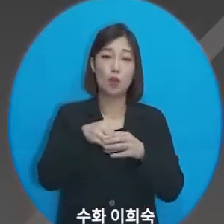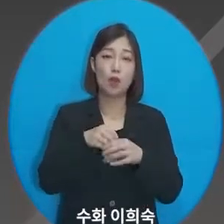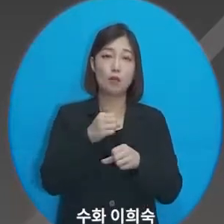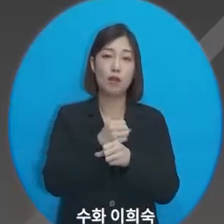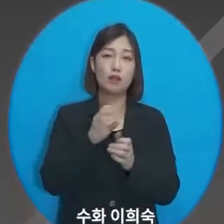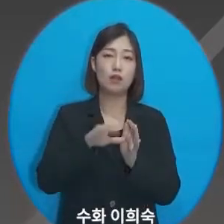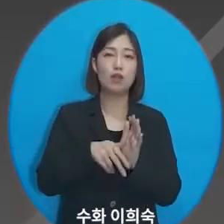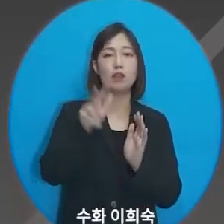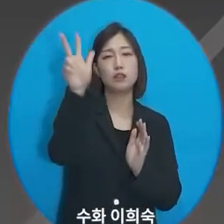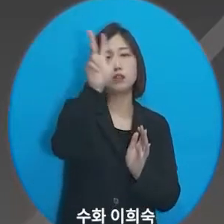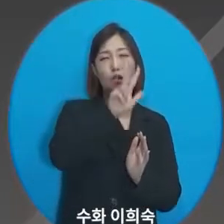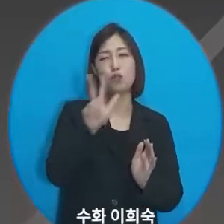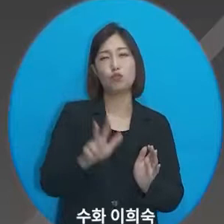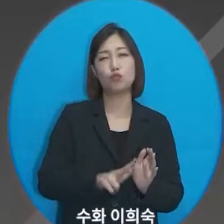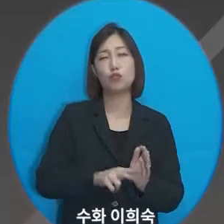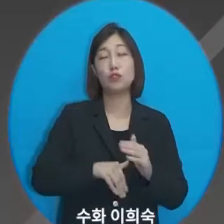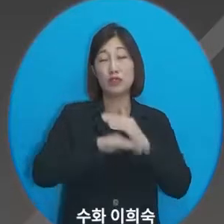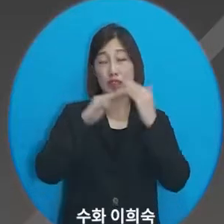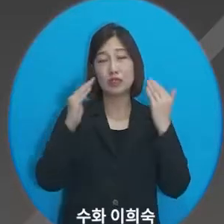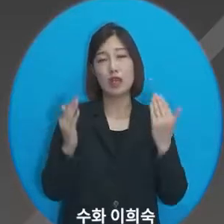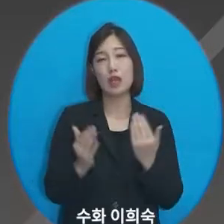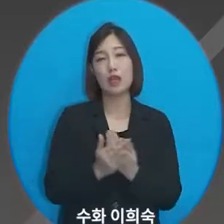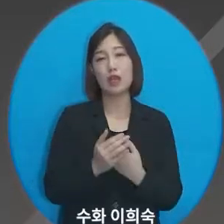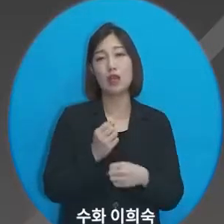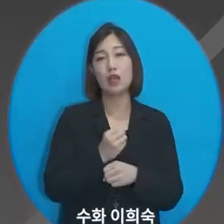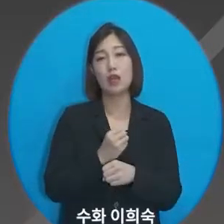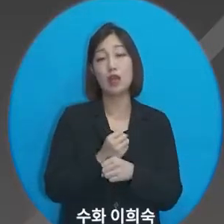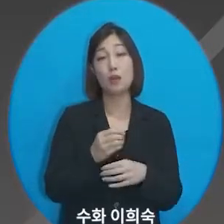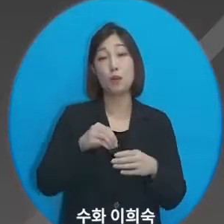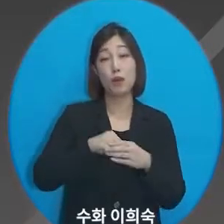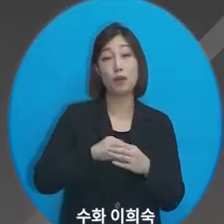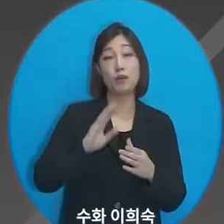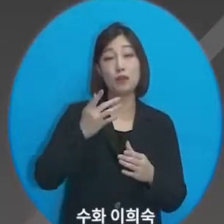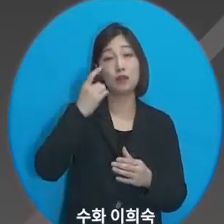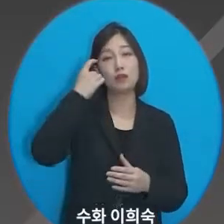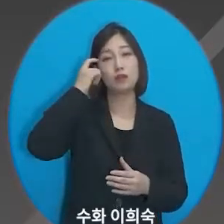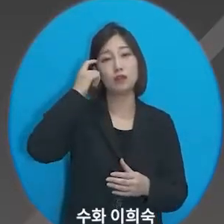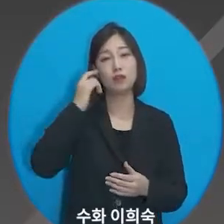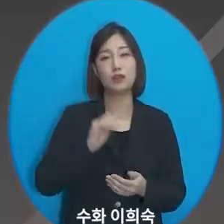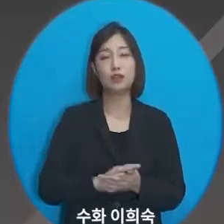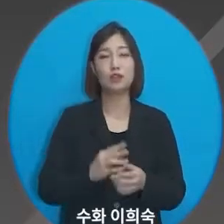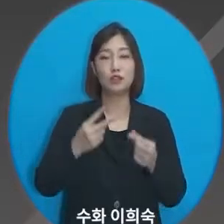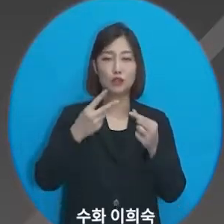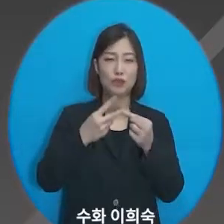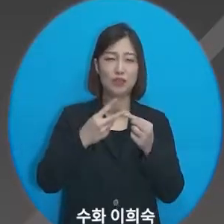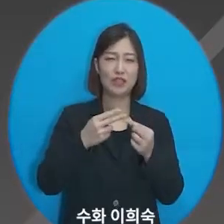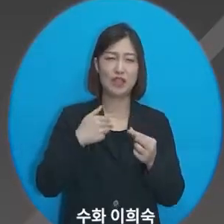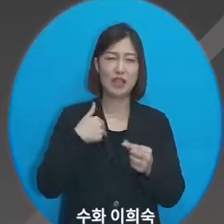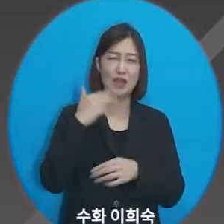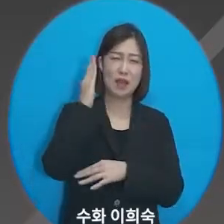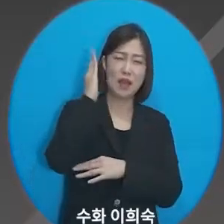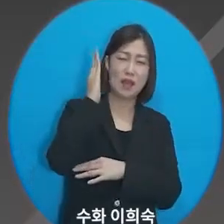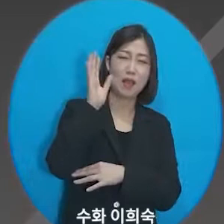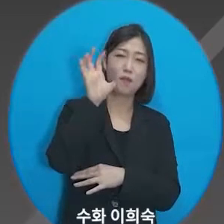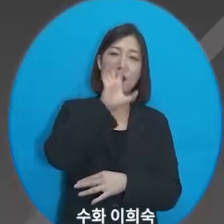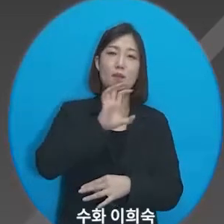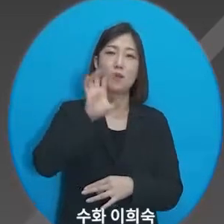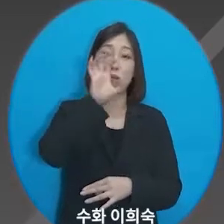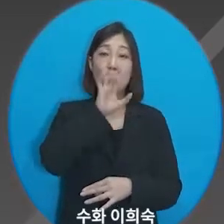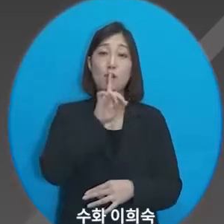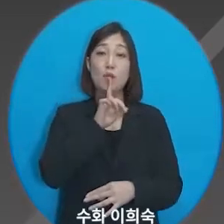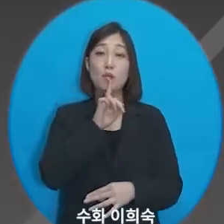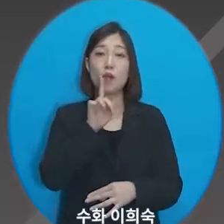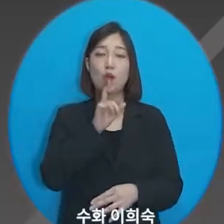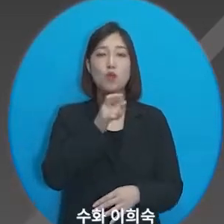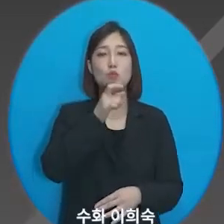하는 어떤 구조가 됐으면 좋겠습니다. 두 번째는 제가 계속 말씀드리는 건데, 물 흐르듯